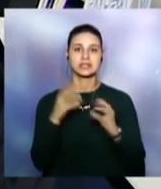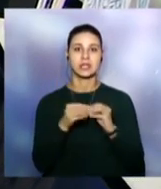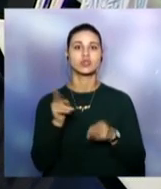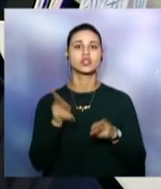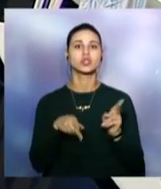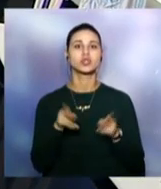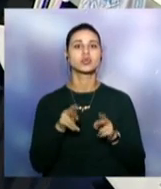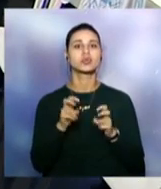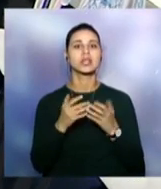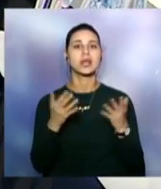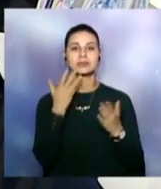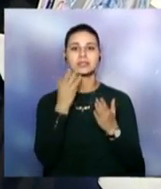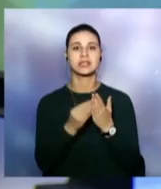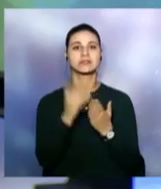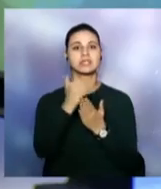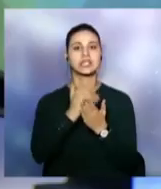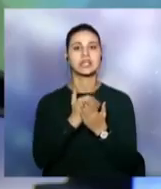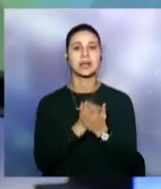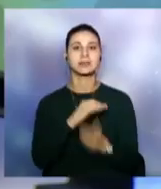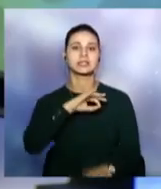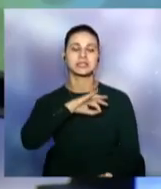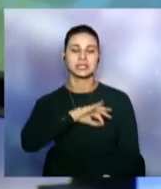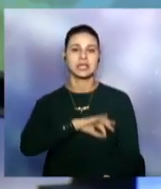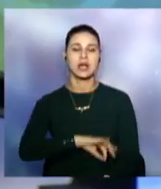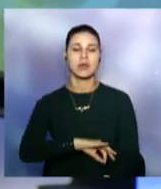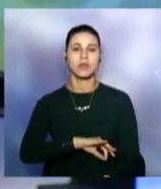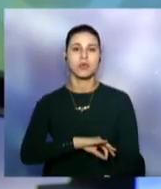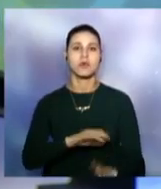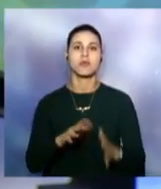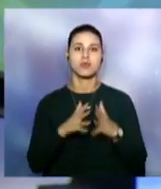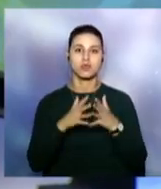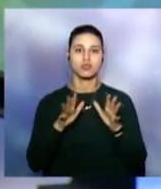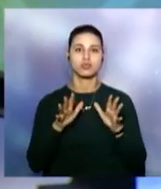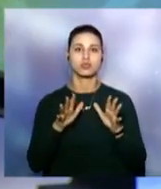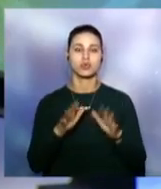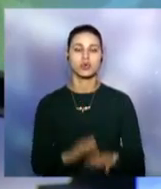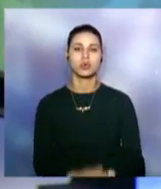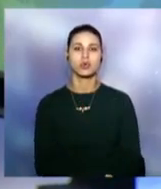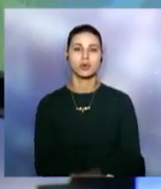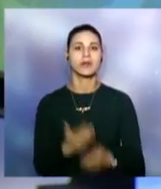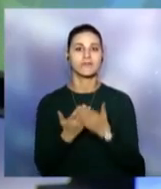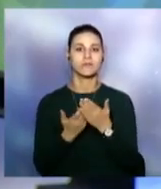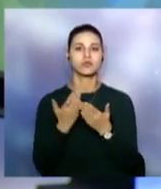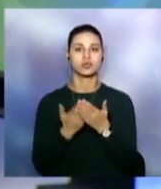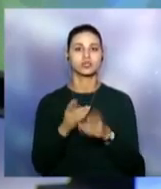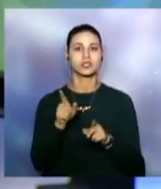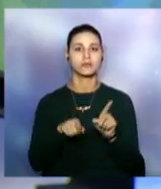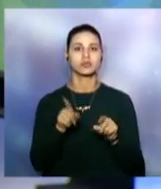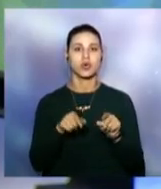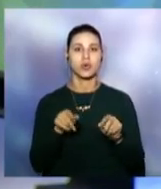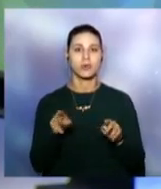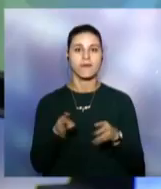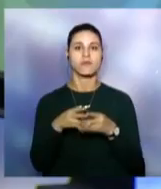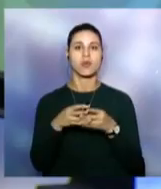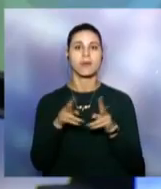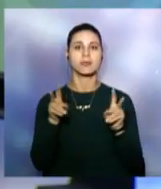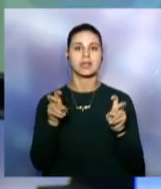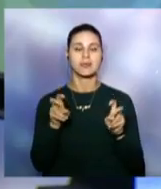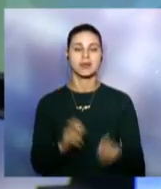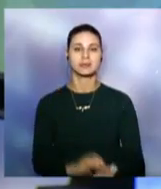ქირურგებს თავიანთი გრაფიკის გამო უფრო ვურჩევთ ხოლმე, ვუხამებთ